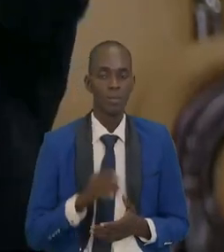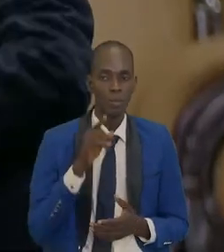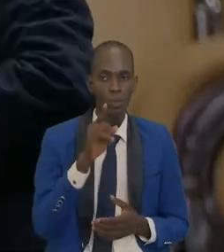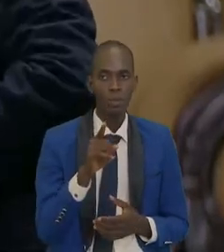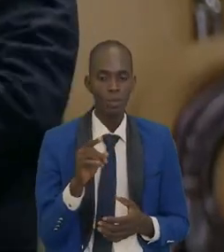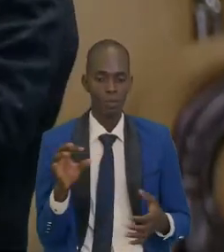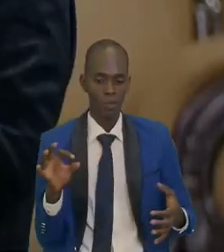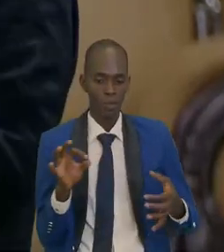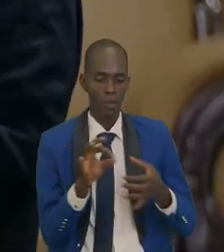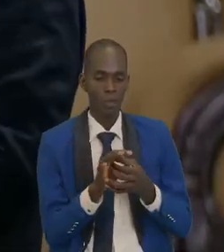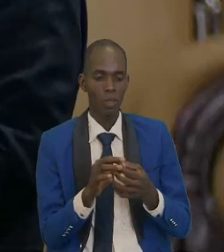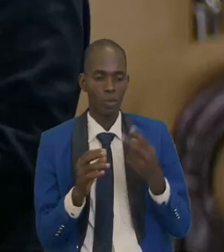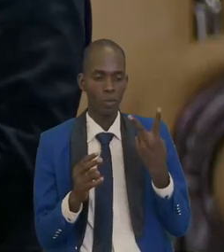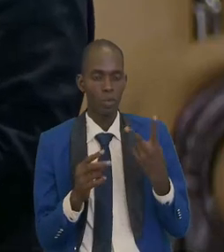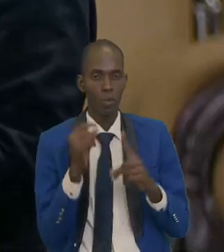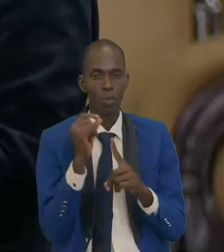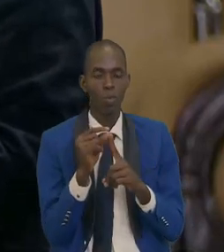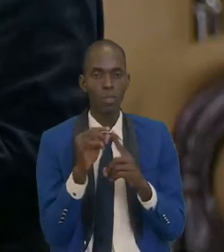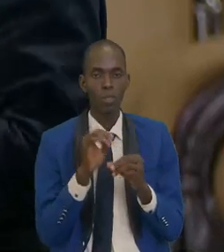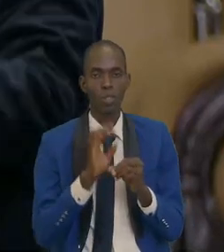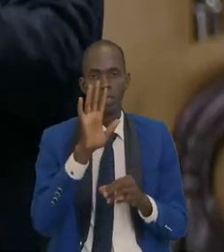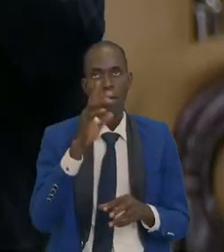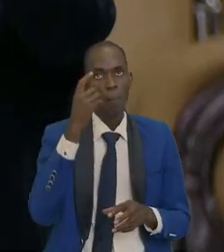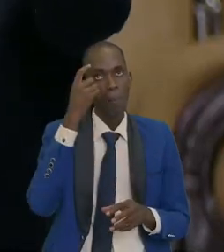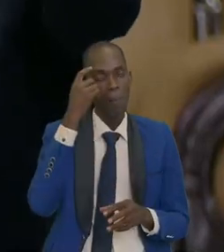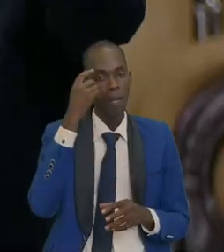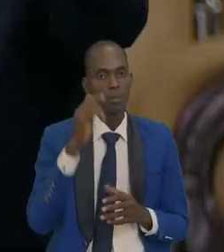Tu connais les deux mots dans ton esprit.